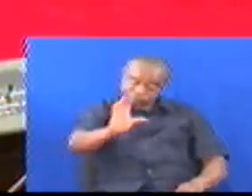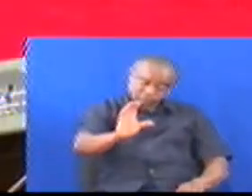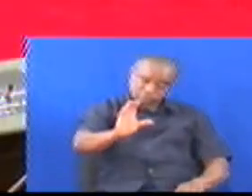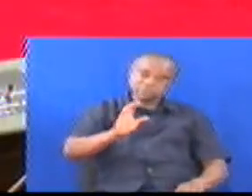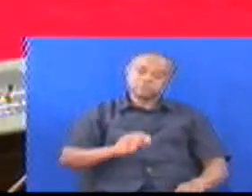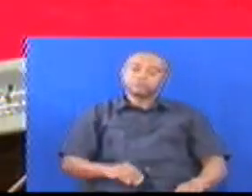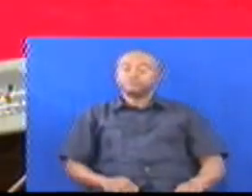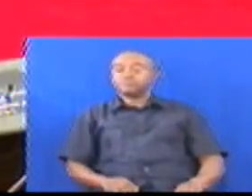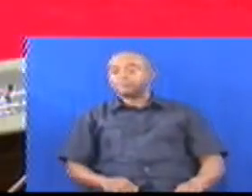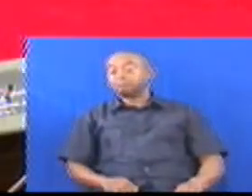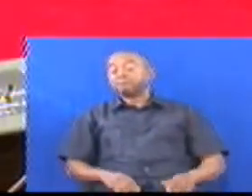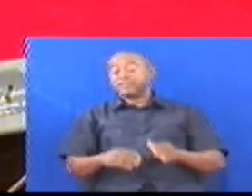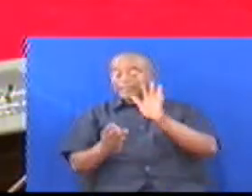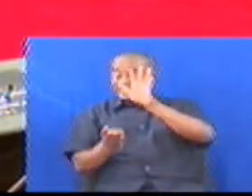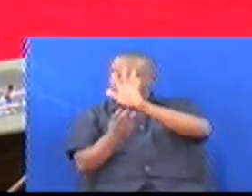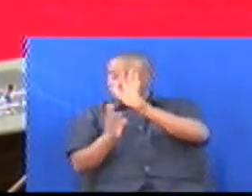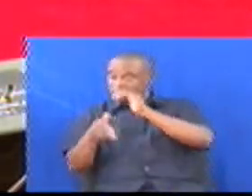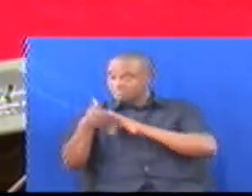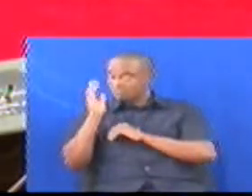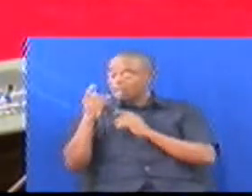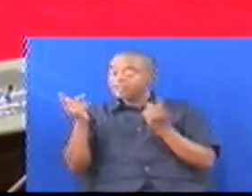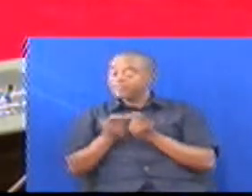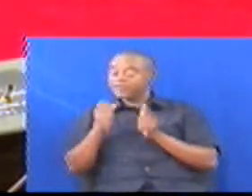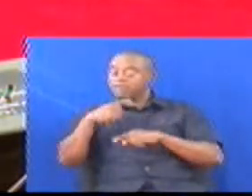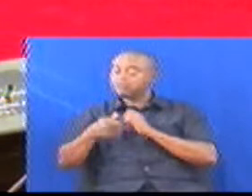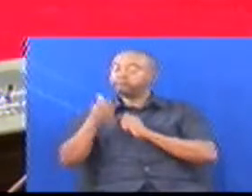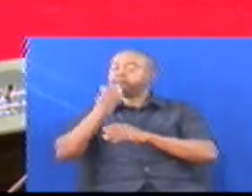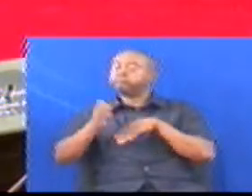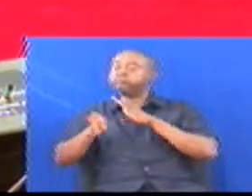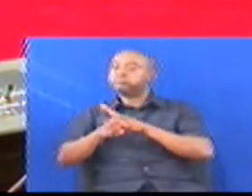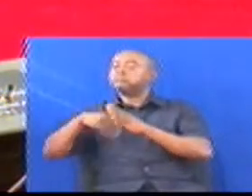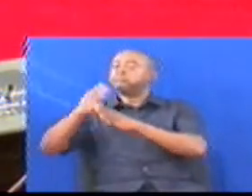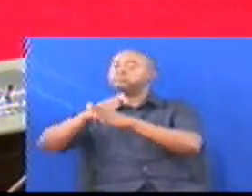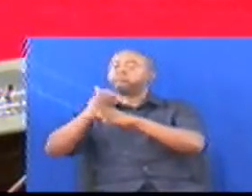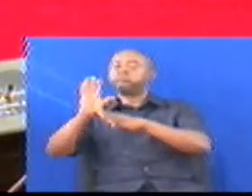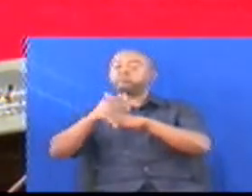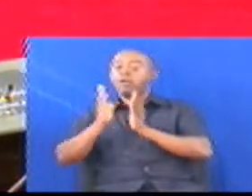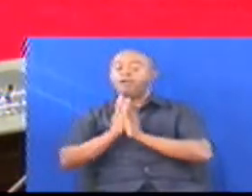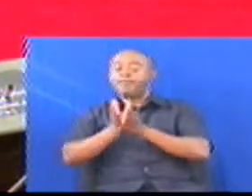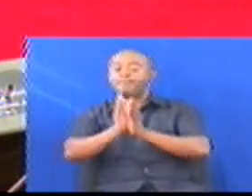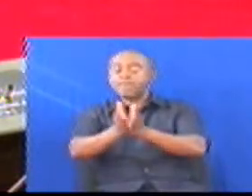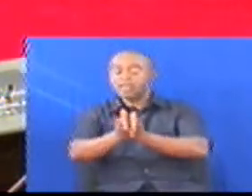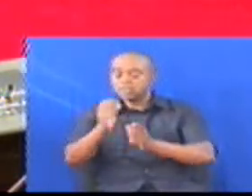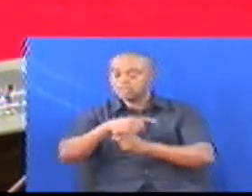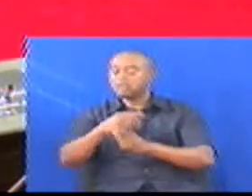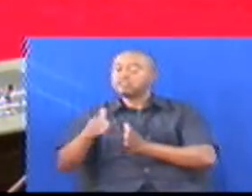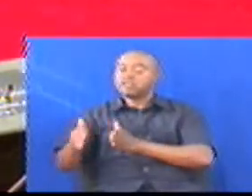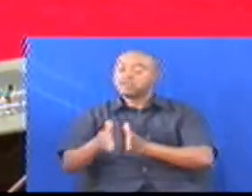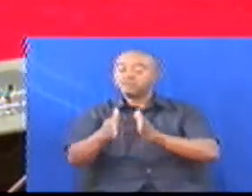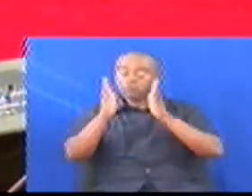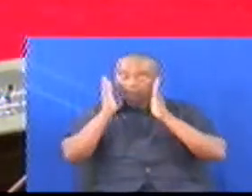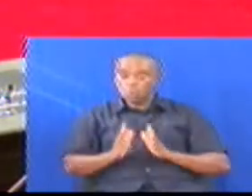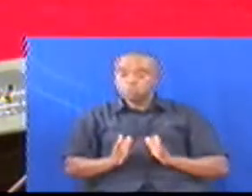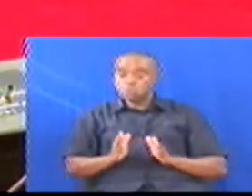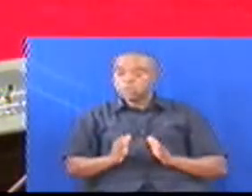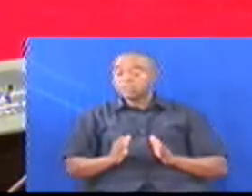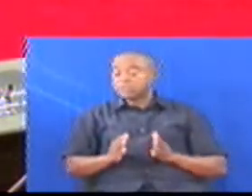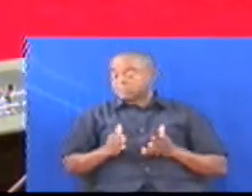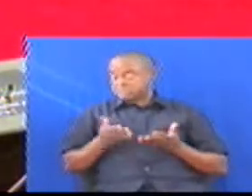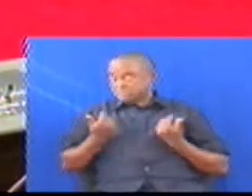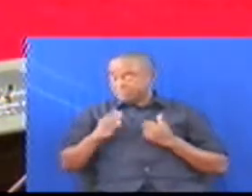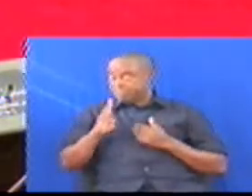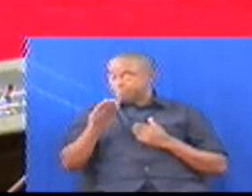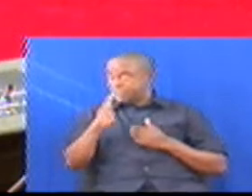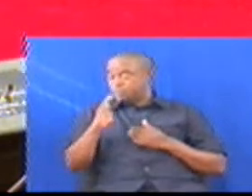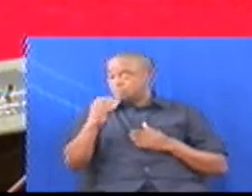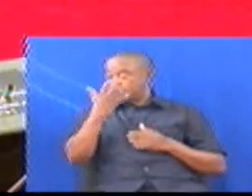211.28. Nane, serikali imeendelea na ujenzi na ukarabati wa meli katika maziwa makuu ambapo zimetolewa shilingi